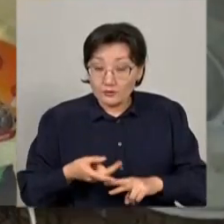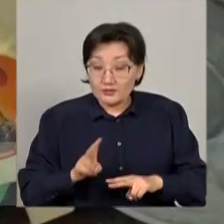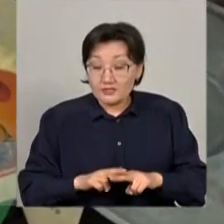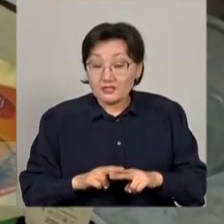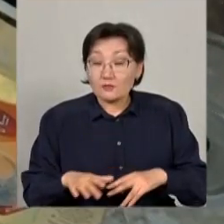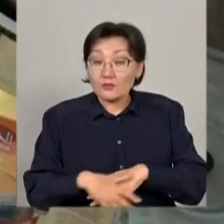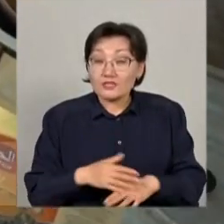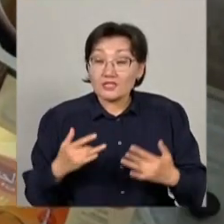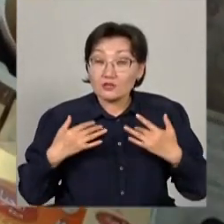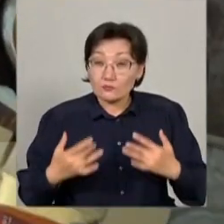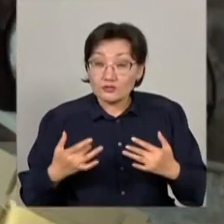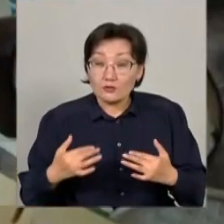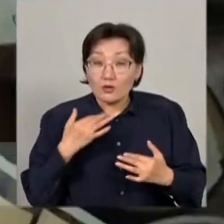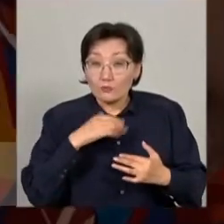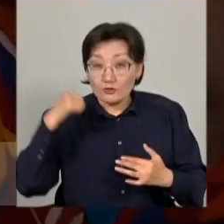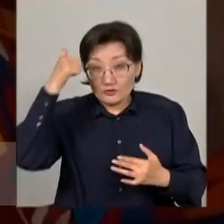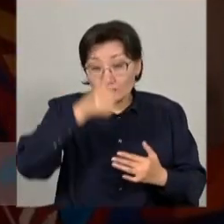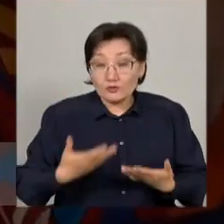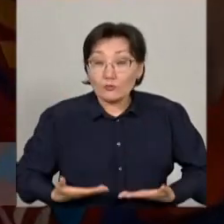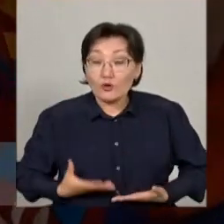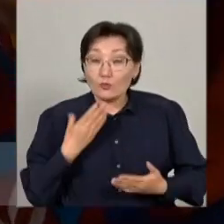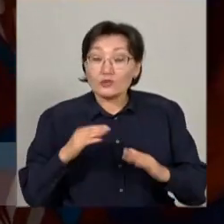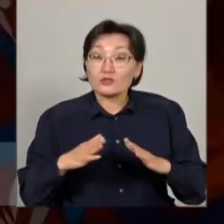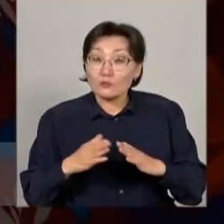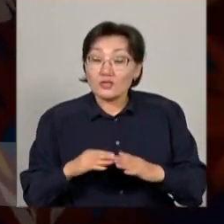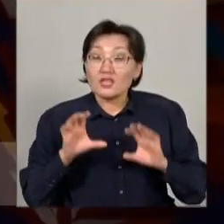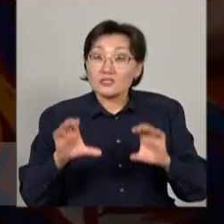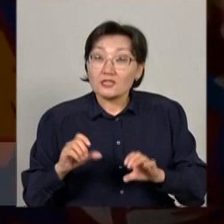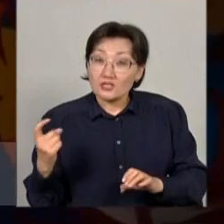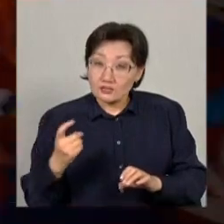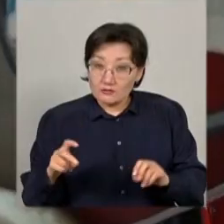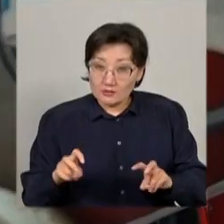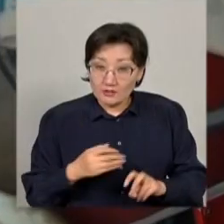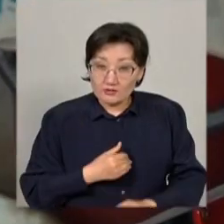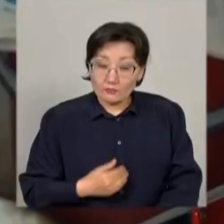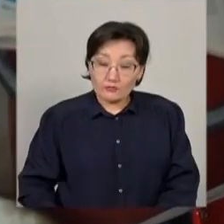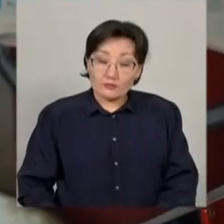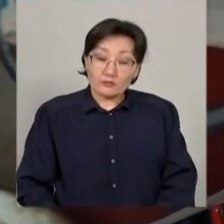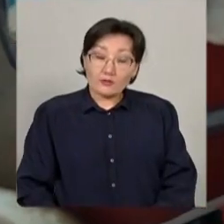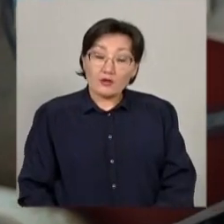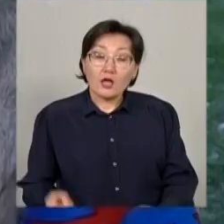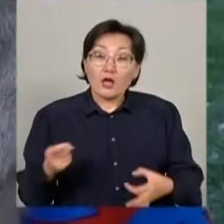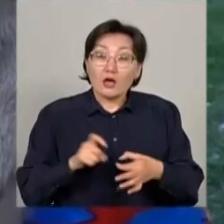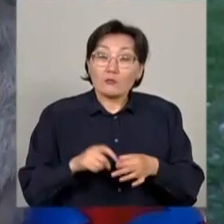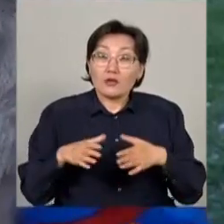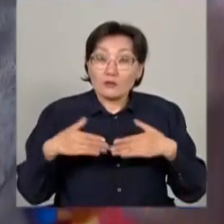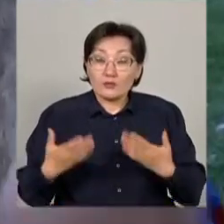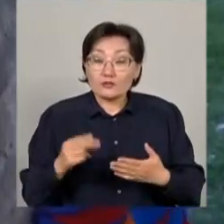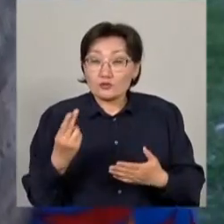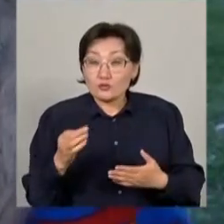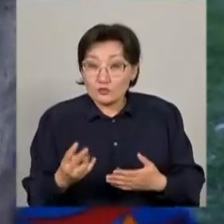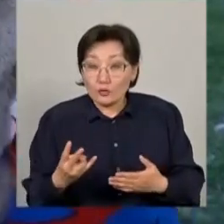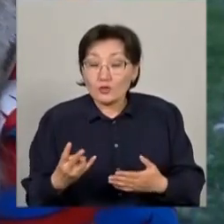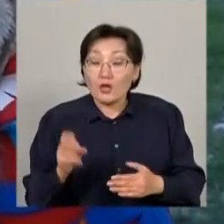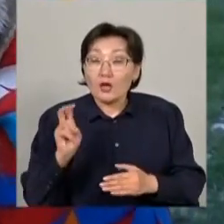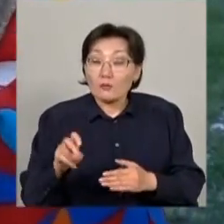елдің ендігі талабы талай жыл мекен еткен өз үйлерінің заңды иесі атану. Құдайдың пропискасы да жоқ, сонда бір жерге соңға барсам документ әкелді.